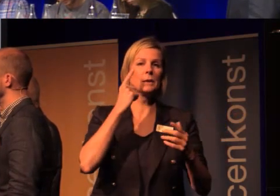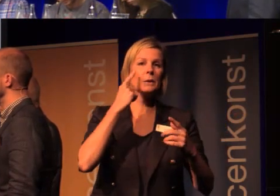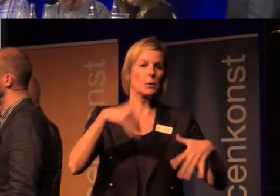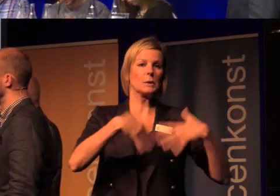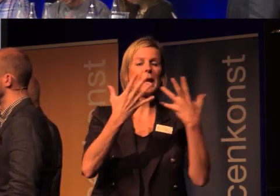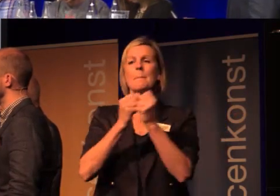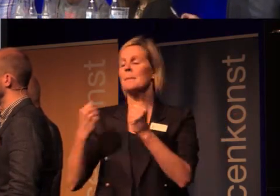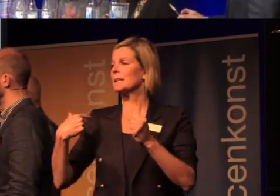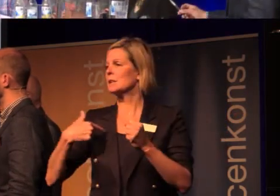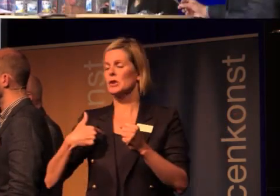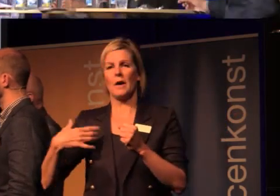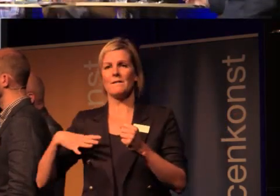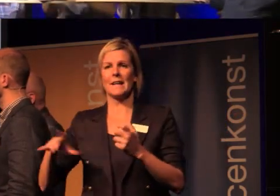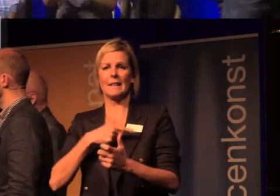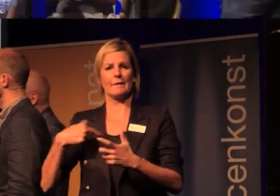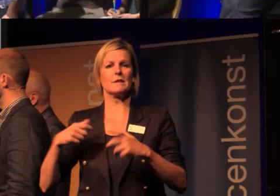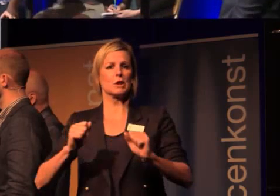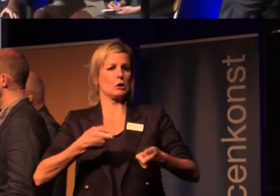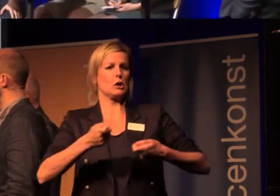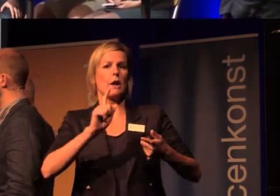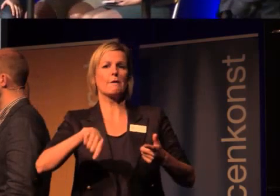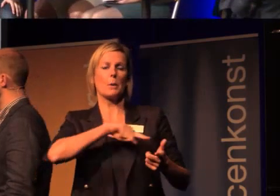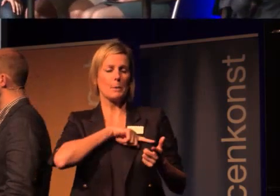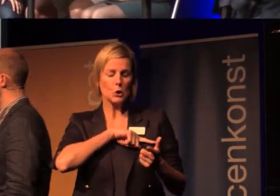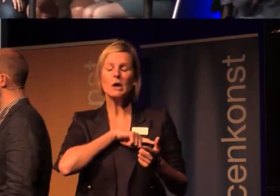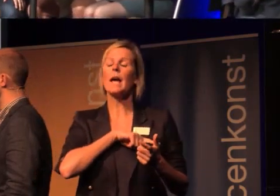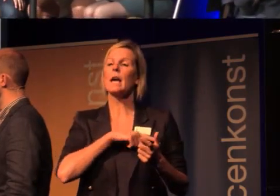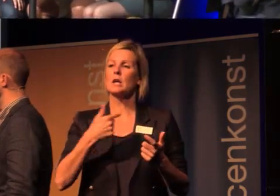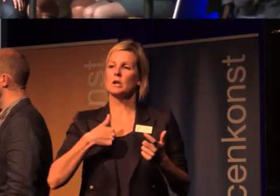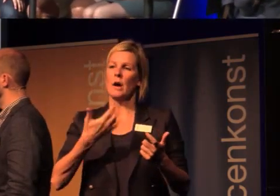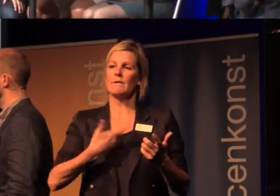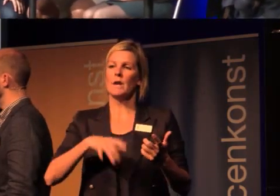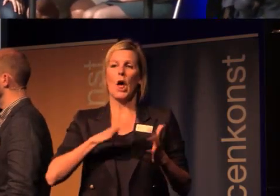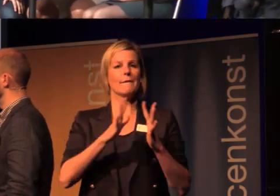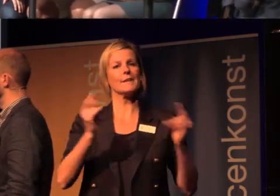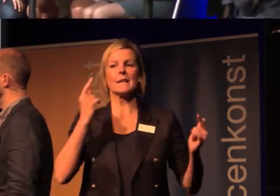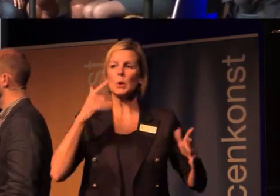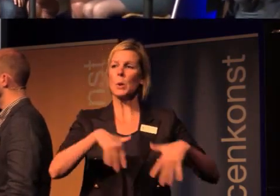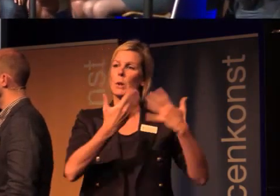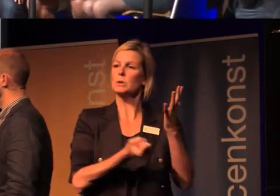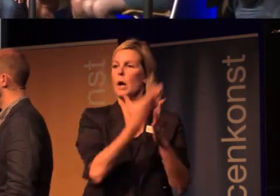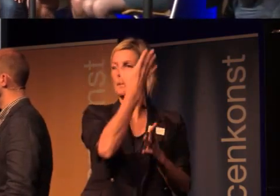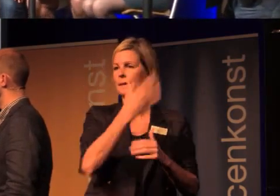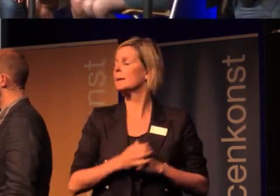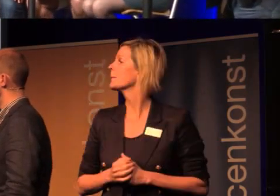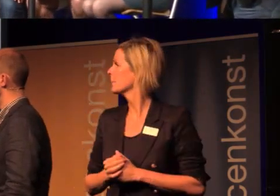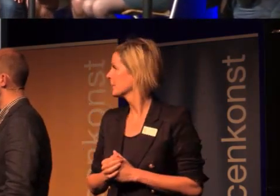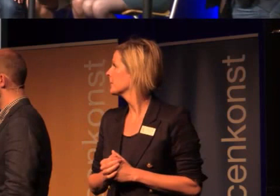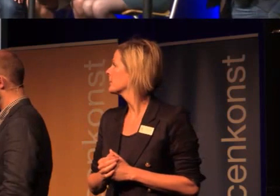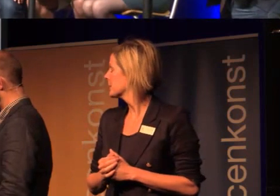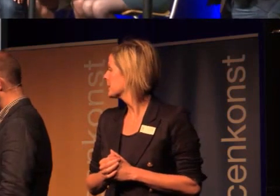aktivt och styra nutida kulturskapande. Det ser jag som egentligen fel prioritering.